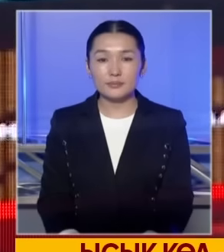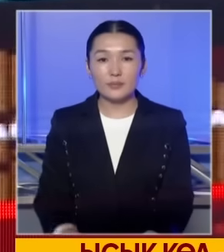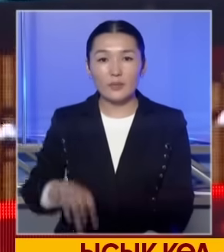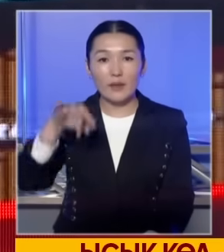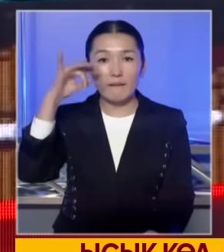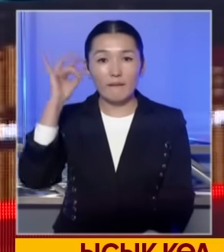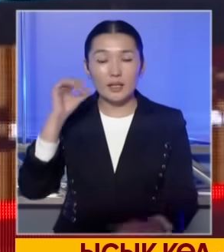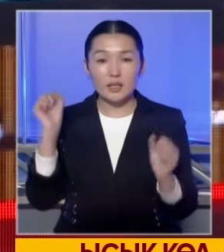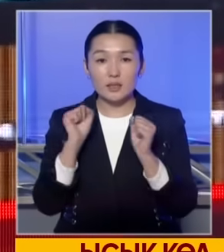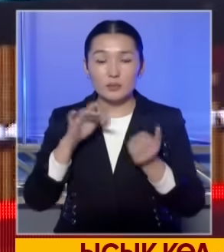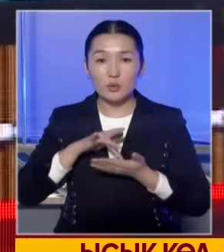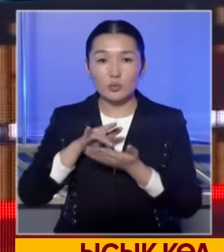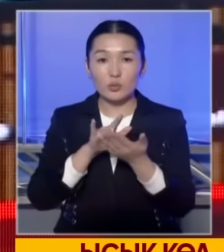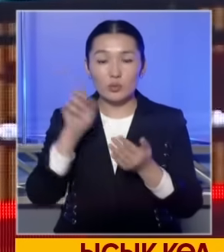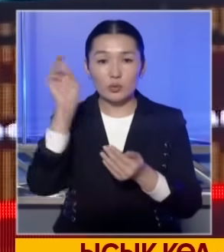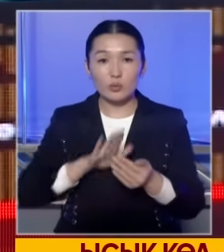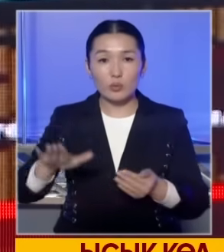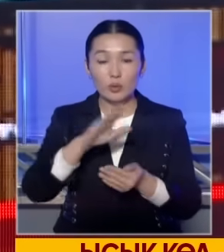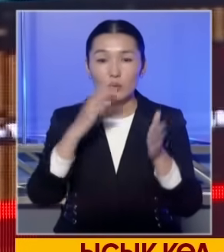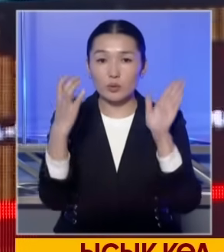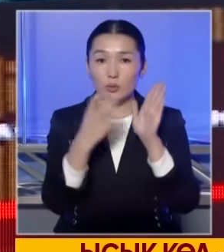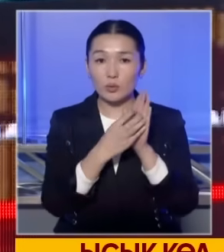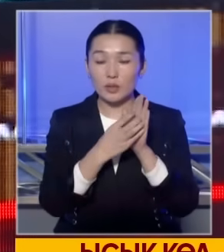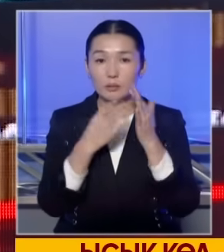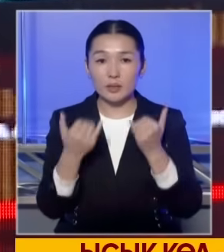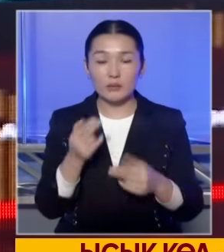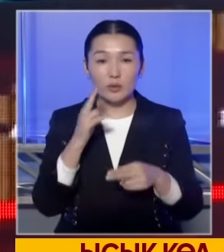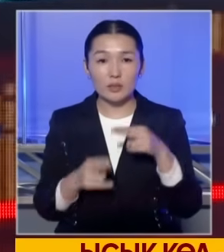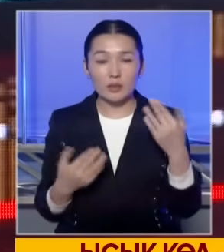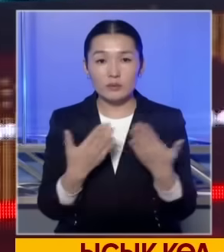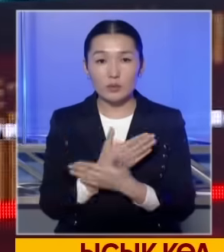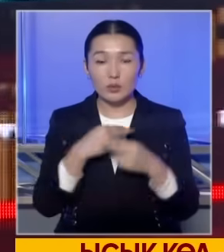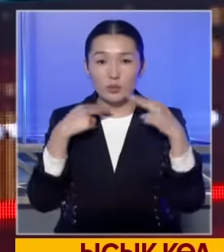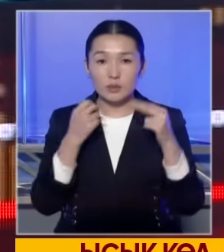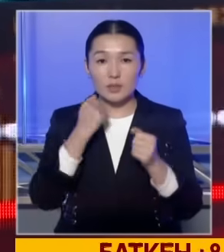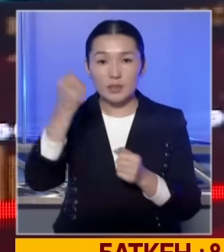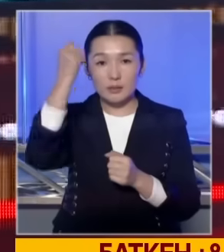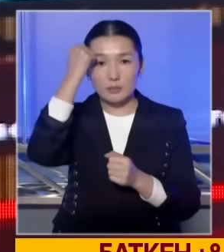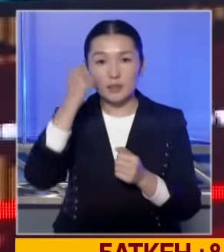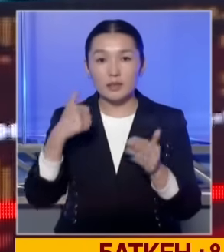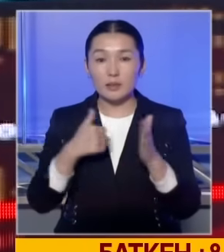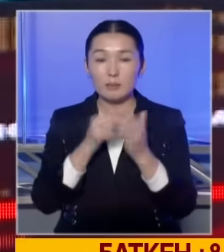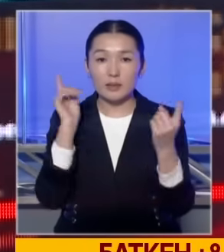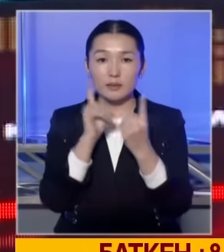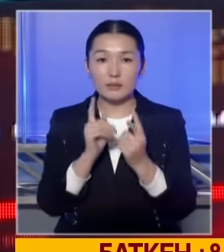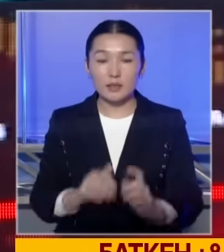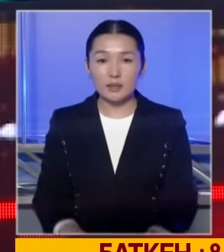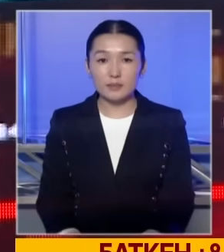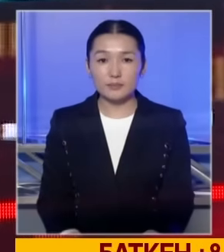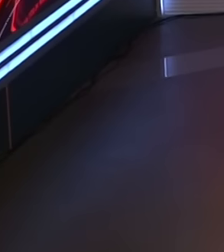Кыргызстан кышкы туризмдин өлкөсү деген ураан менен берүүздө жыйынтыктайбыз. Көңүл бурганыңыздарга ыраазычылык, аман туруңуздар.